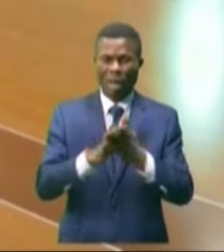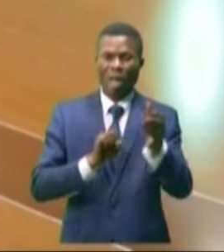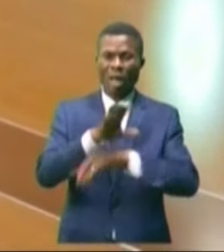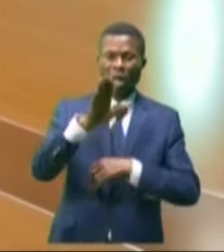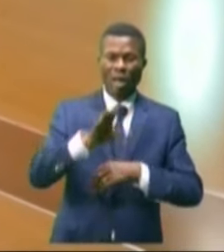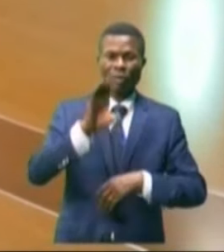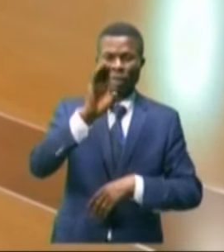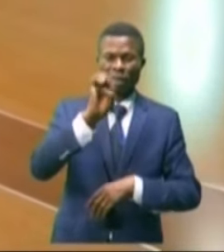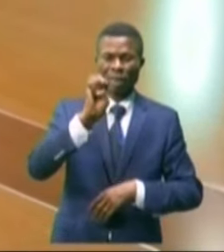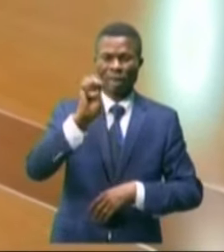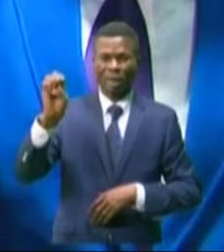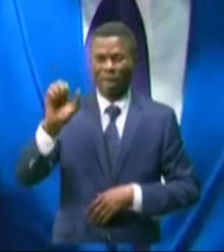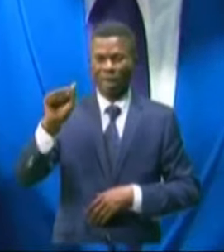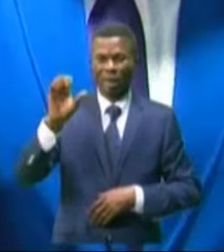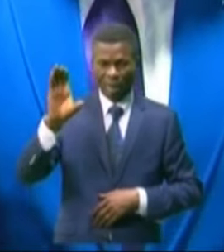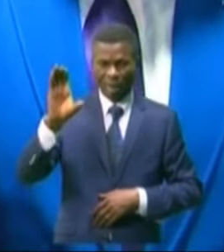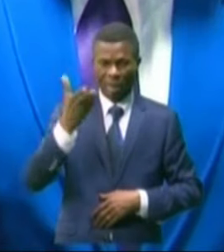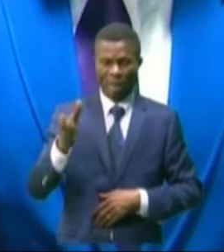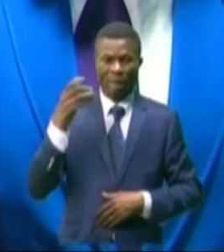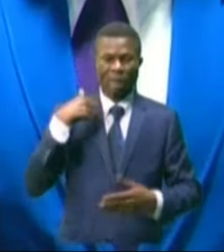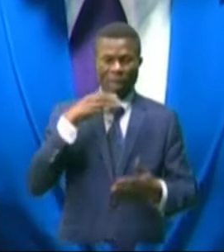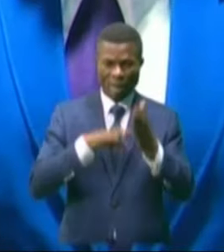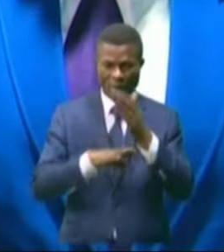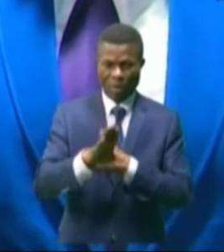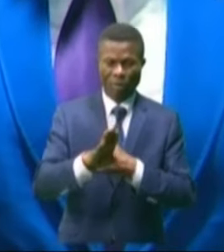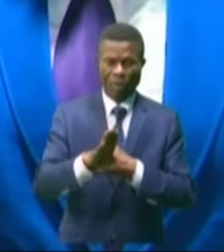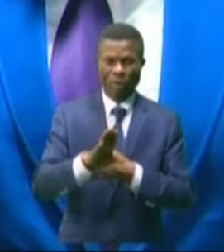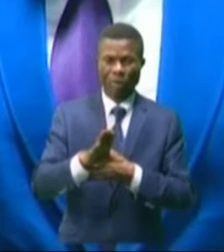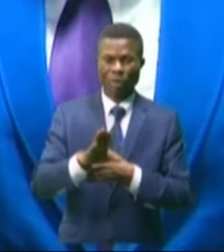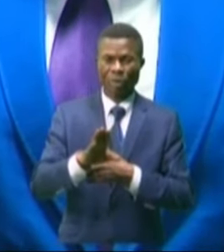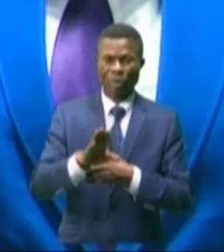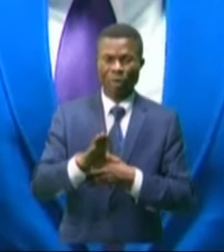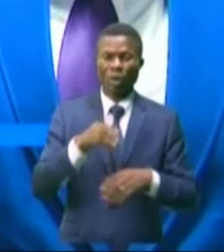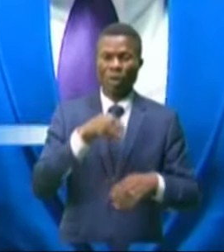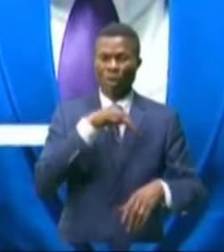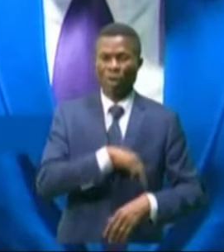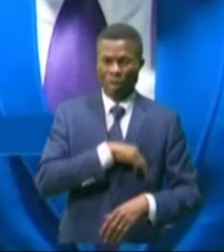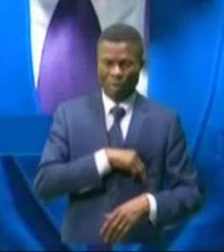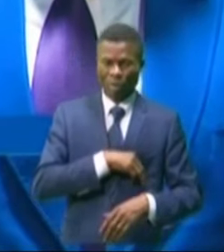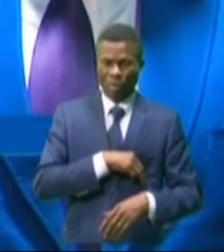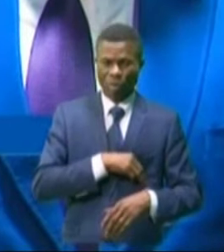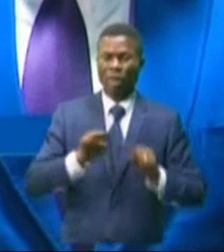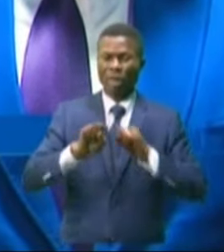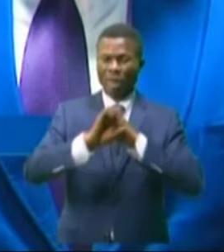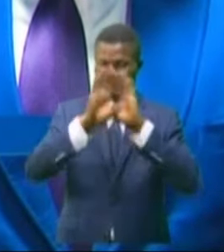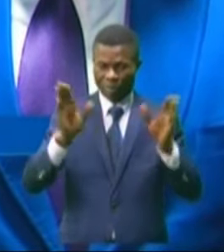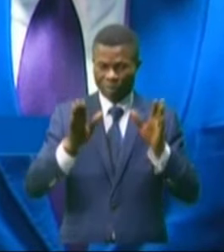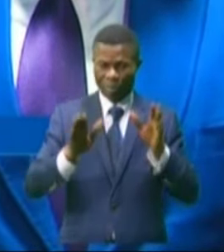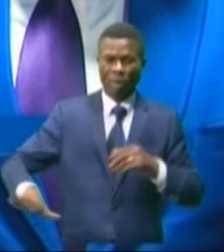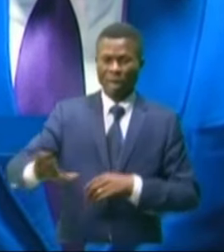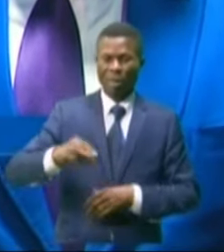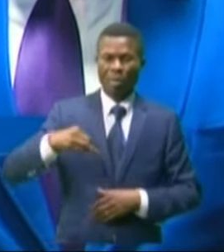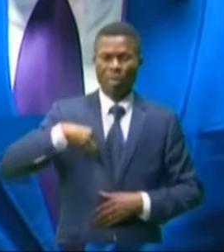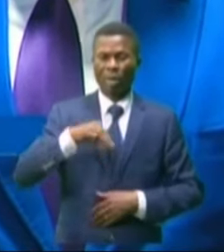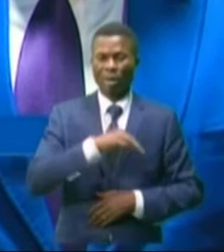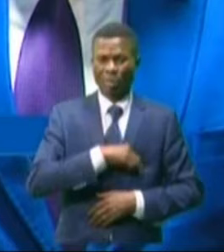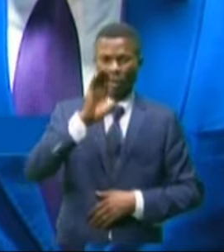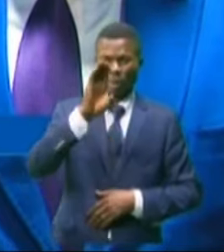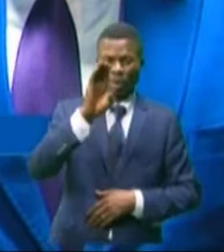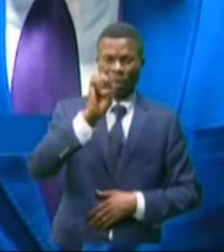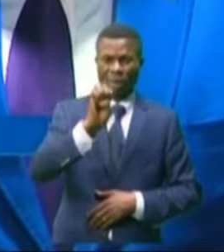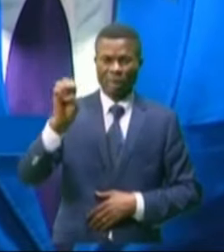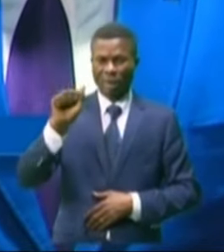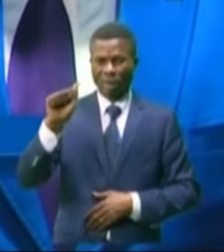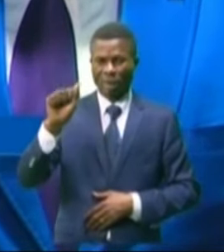CEAC, François Kanimba. Je suis en train de conduire une mission circulaire auprès des États membres de la CEAC, dans